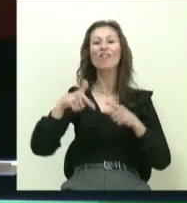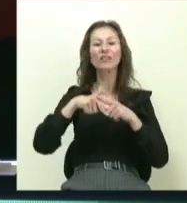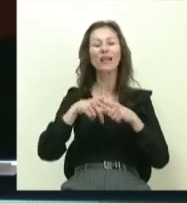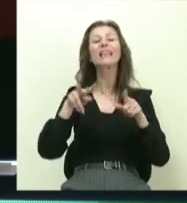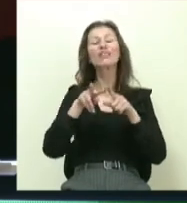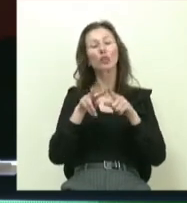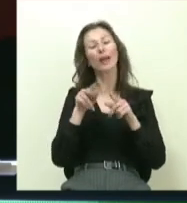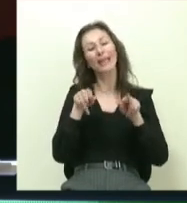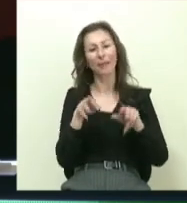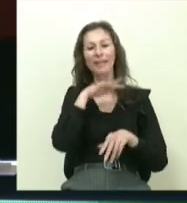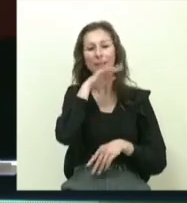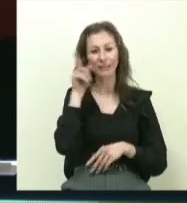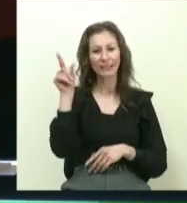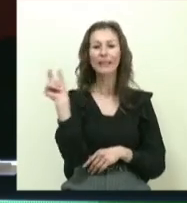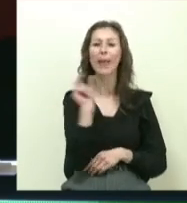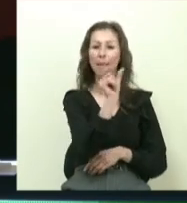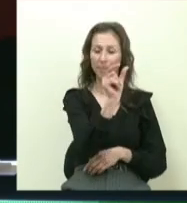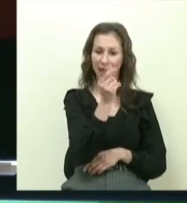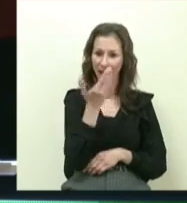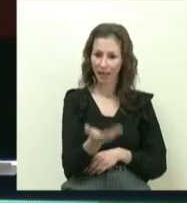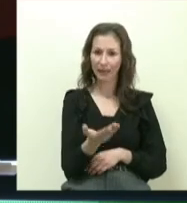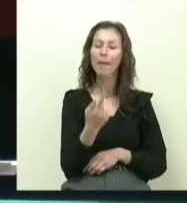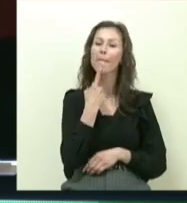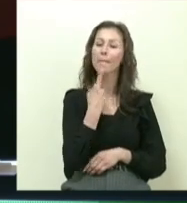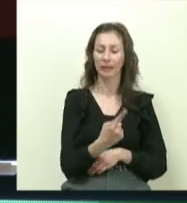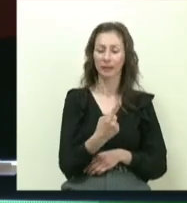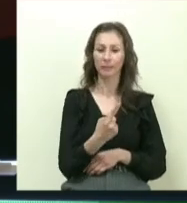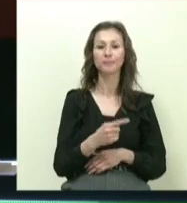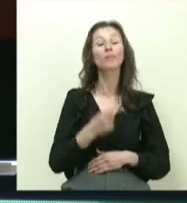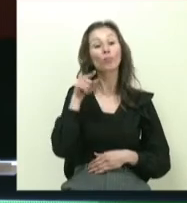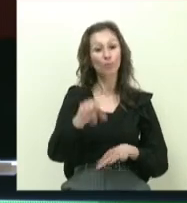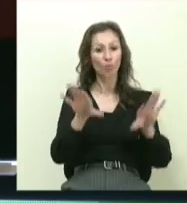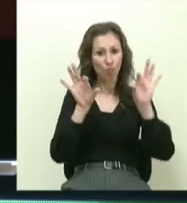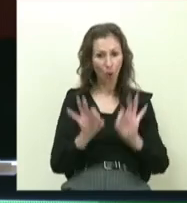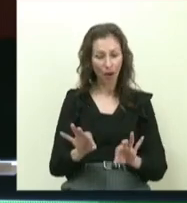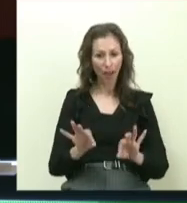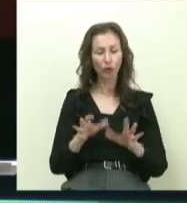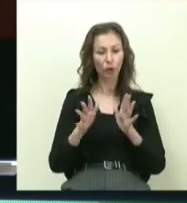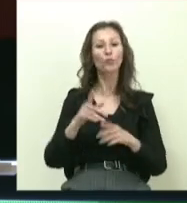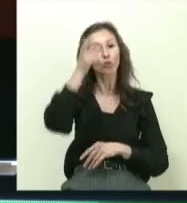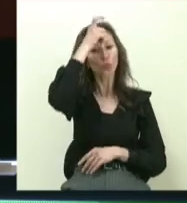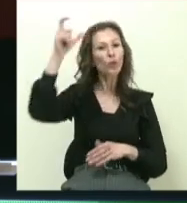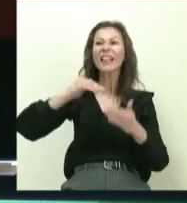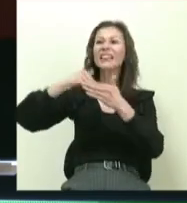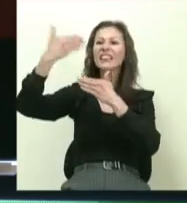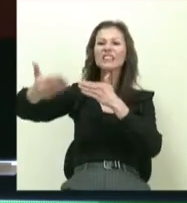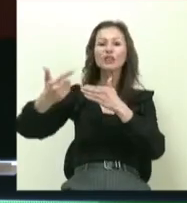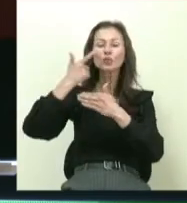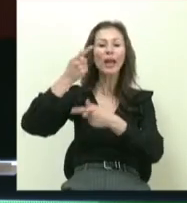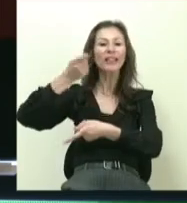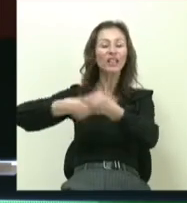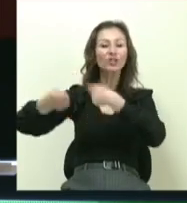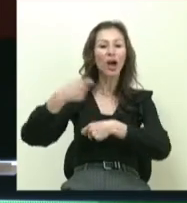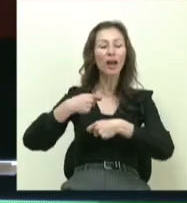gibi terimler zaten zikredildi burada böyle bir durumda Türkiye'nin dış ticaret hacmini